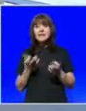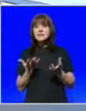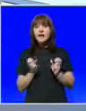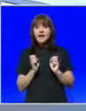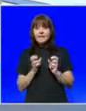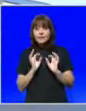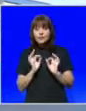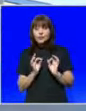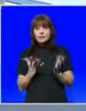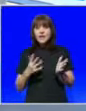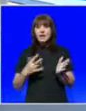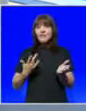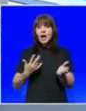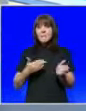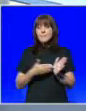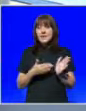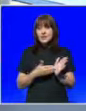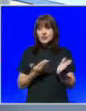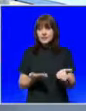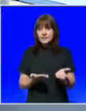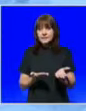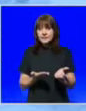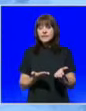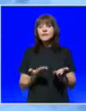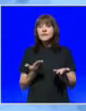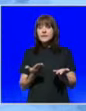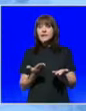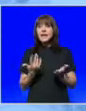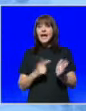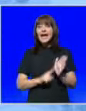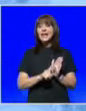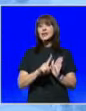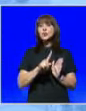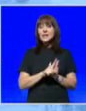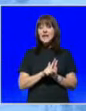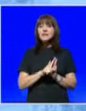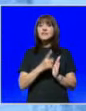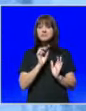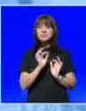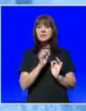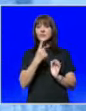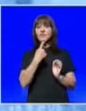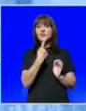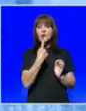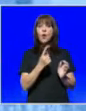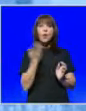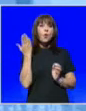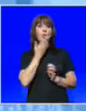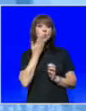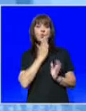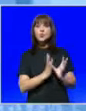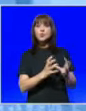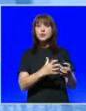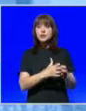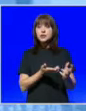слезли до отделно училище и резултатите на отделни училища, как те се увеличават или намаляват с течение на последните 3